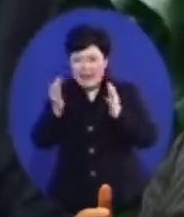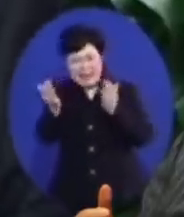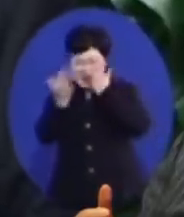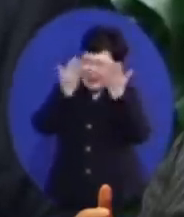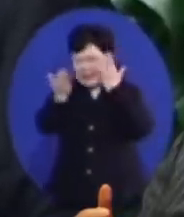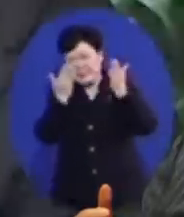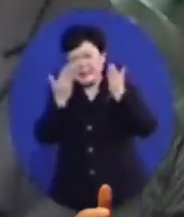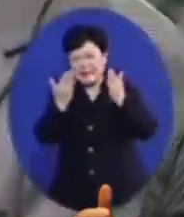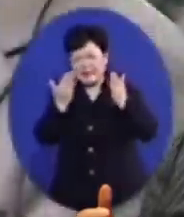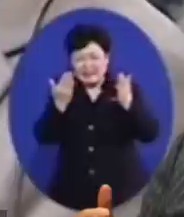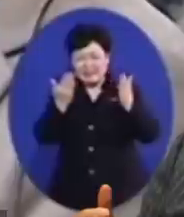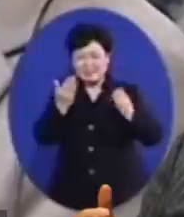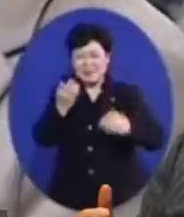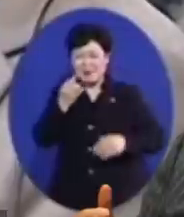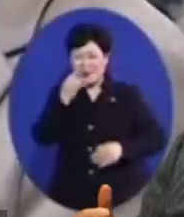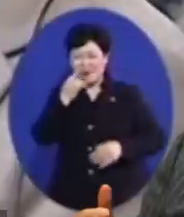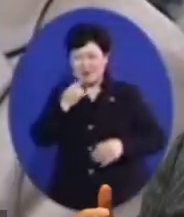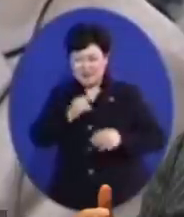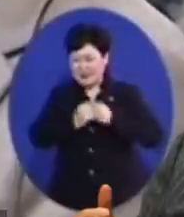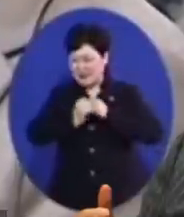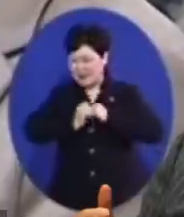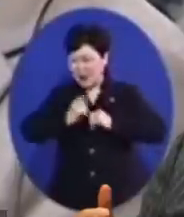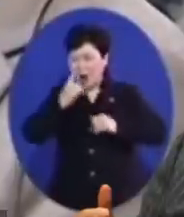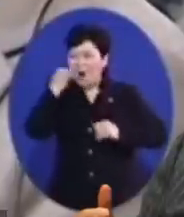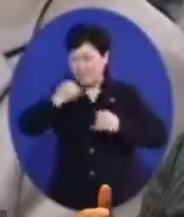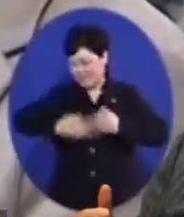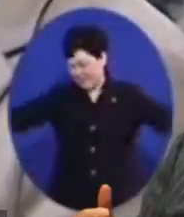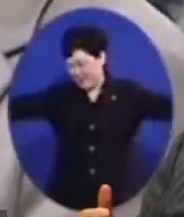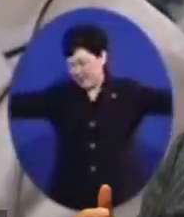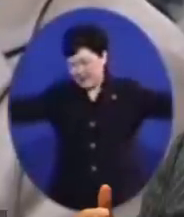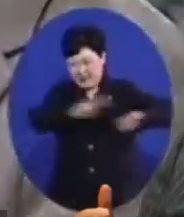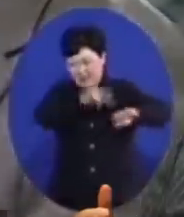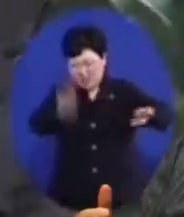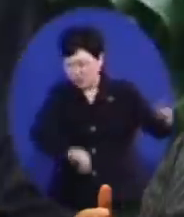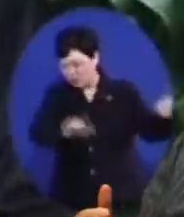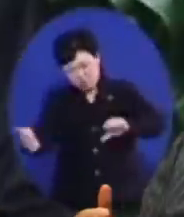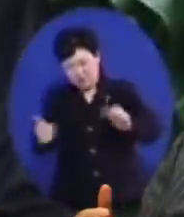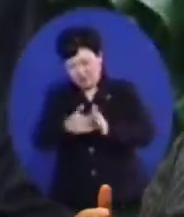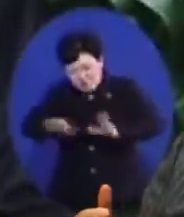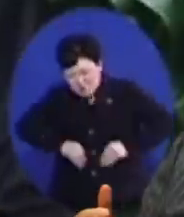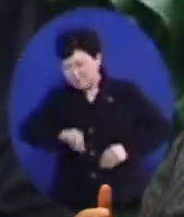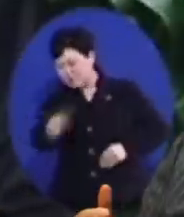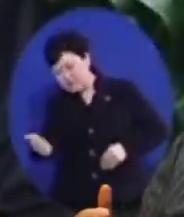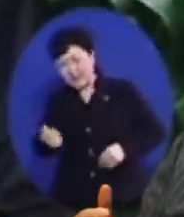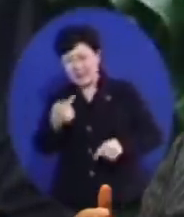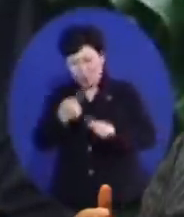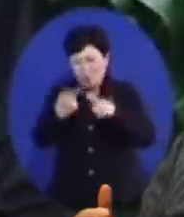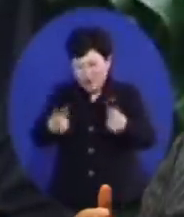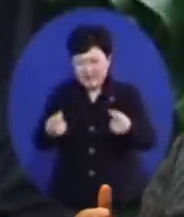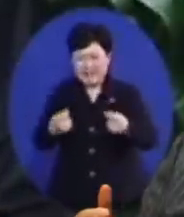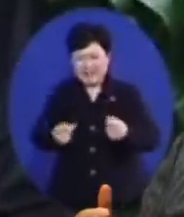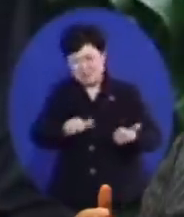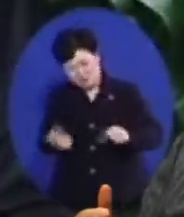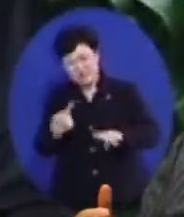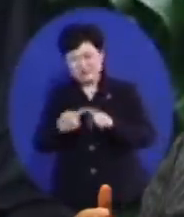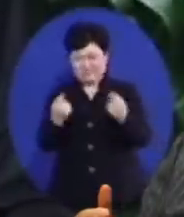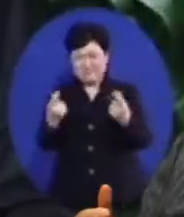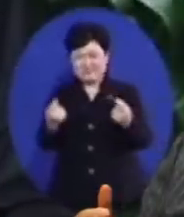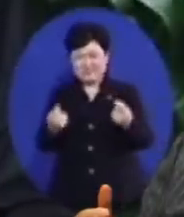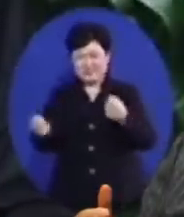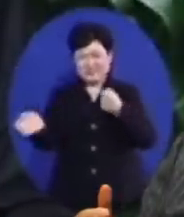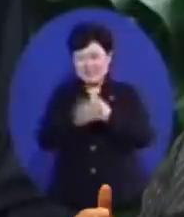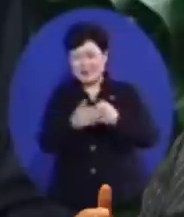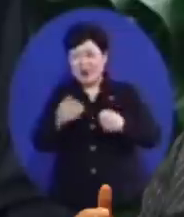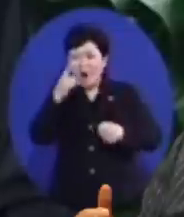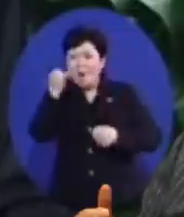판사판이다. 날개 타고 날아가다 떨어져 죽으나 굶어 죽으나 네, 죽는 것은 한 가지니까 날개